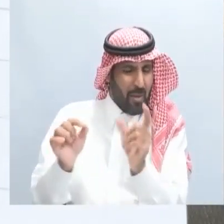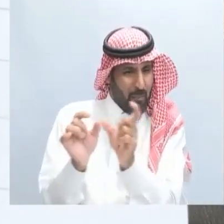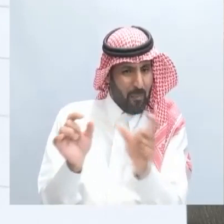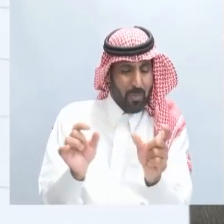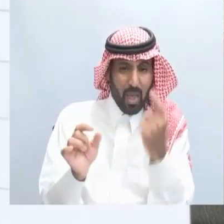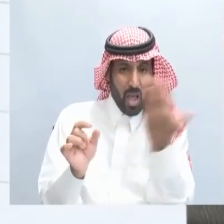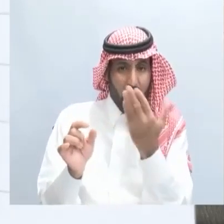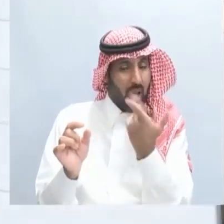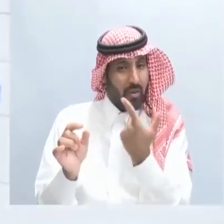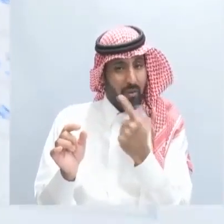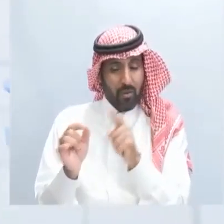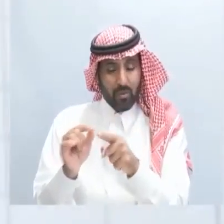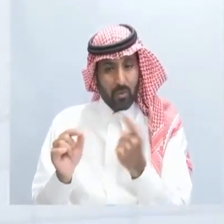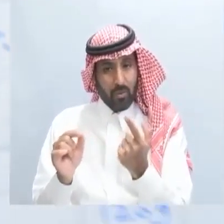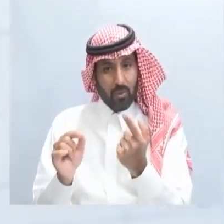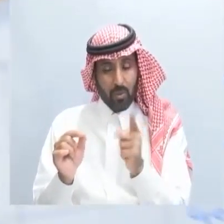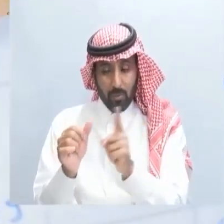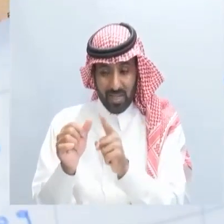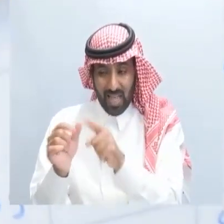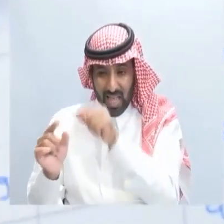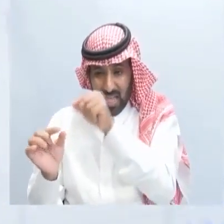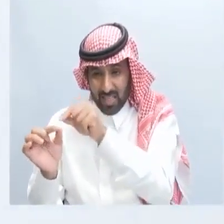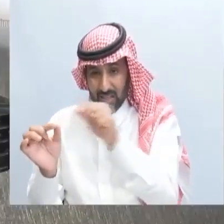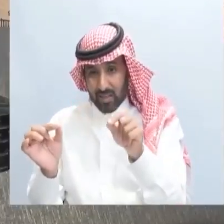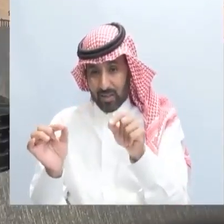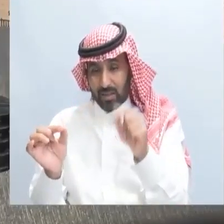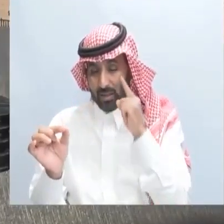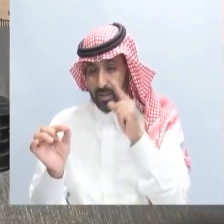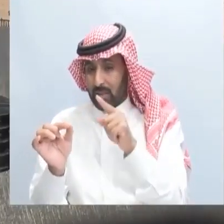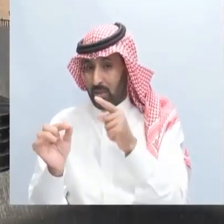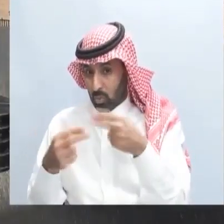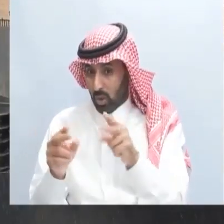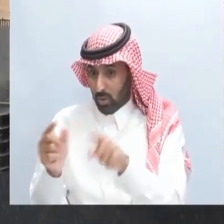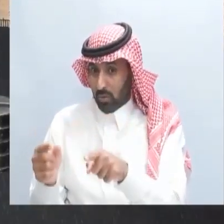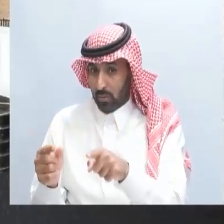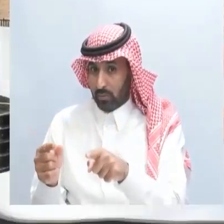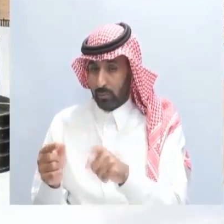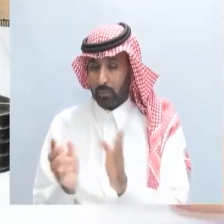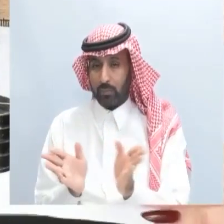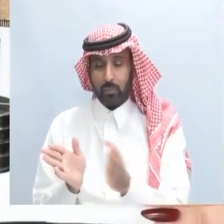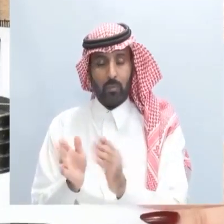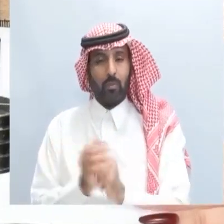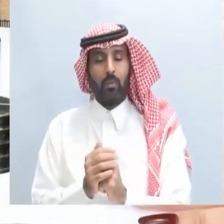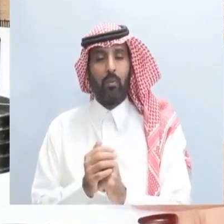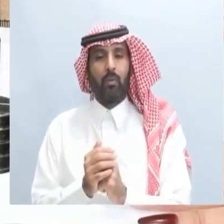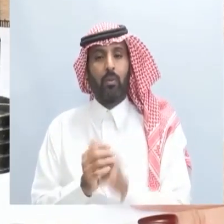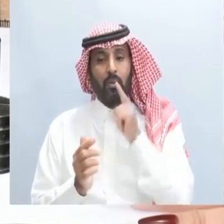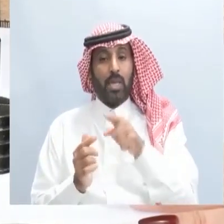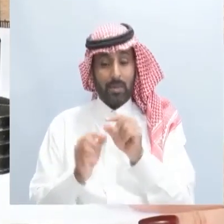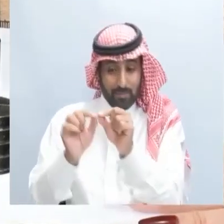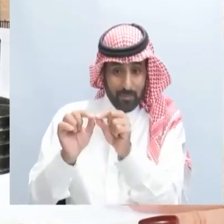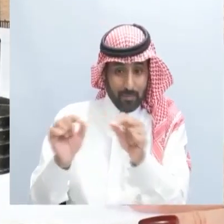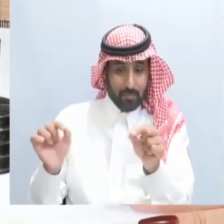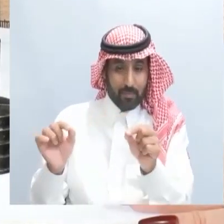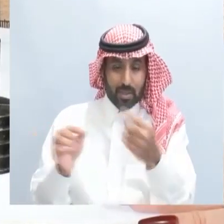تقراها عمليا من اين من هذا المكان طيب دعنا نتفق دعنا نتفق ان